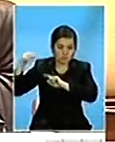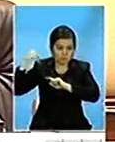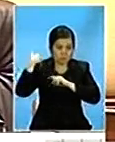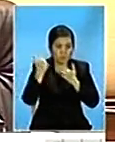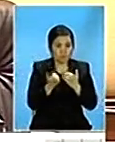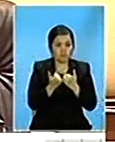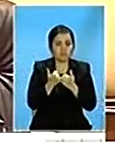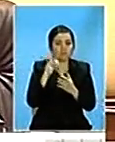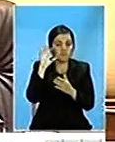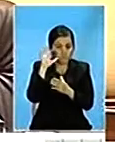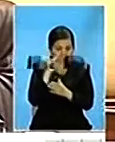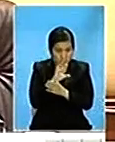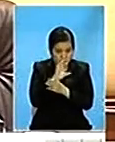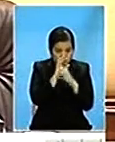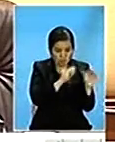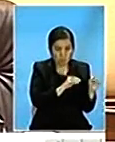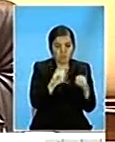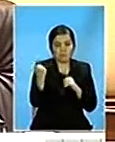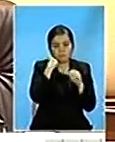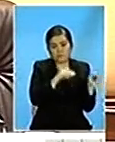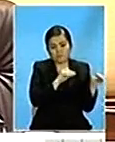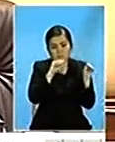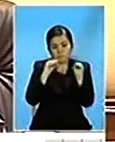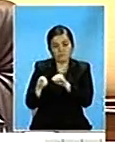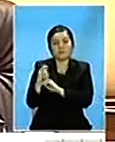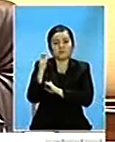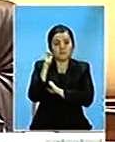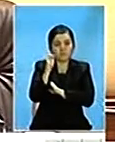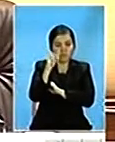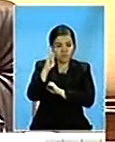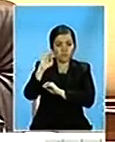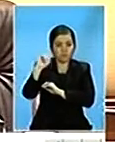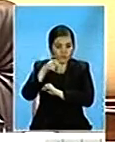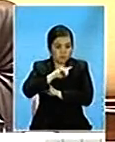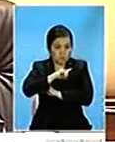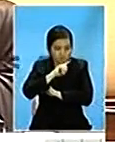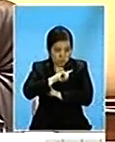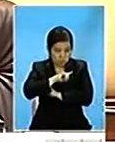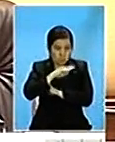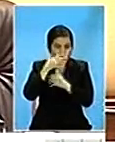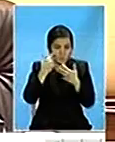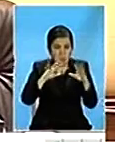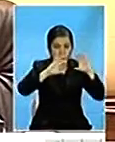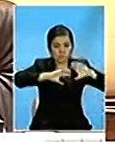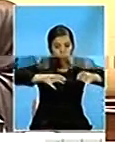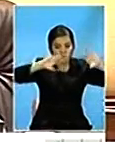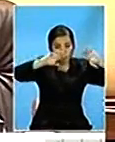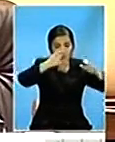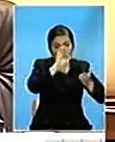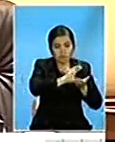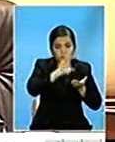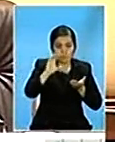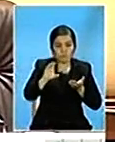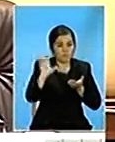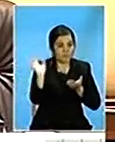บังคับให้ถ่ายโอนไปยังองค์กรปกครองท้องถิ่นเป็นผู้ดําเนินการส่วนราชการนี่สนับสนุนเฉพาะวิชาการ